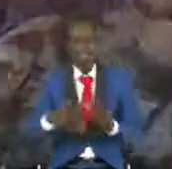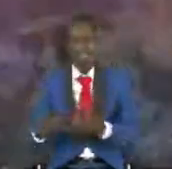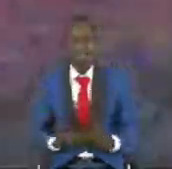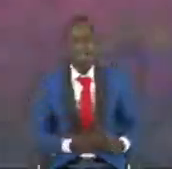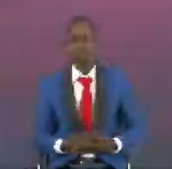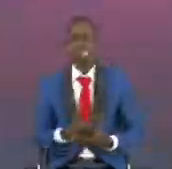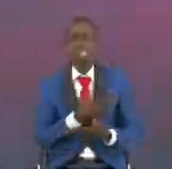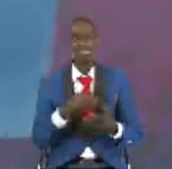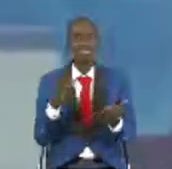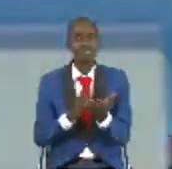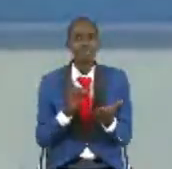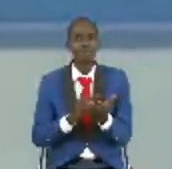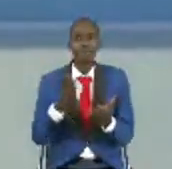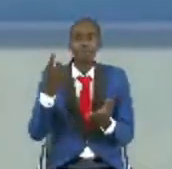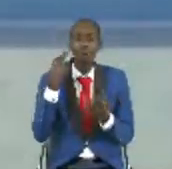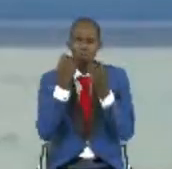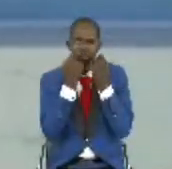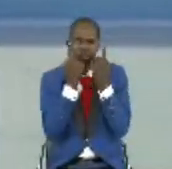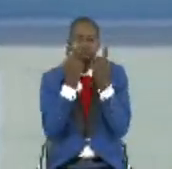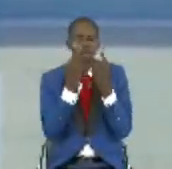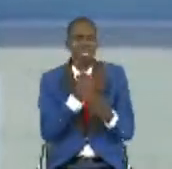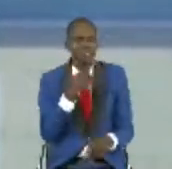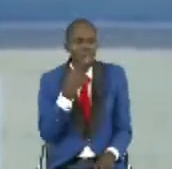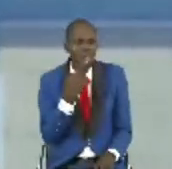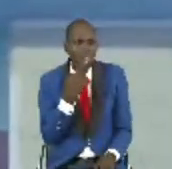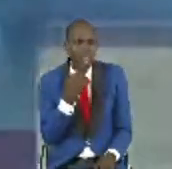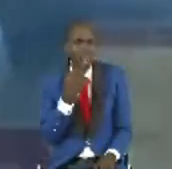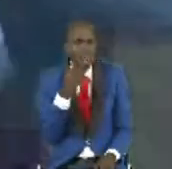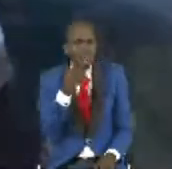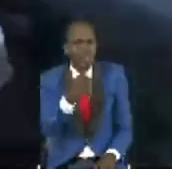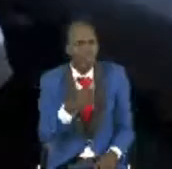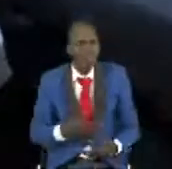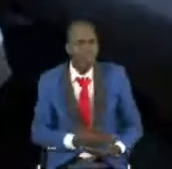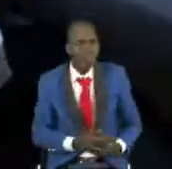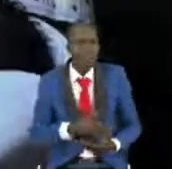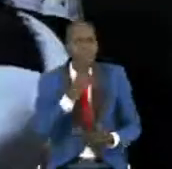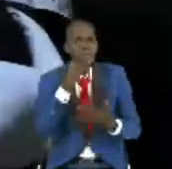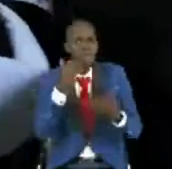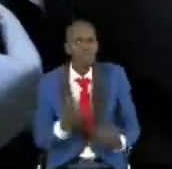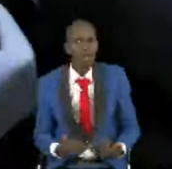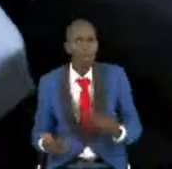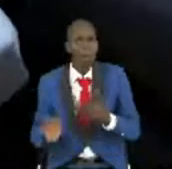Et docteur, ils étaient surpris. Ils ont dit, l'enfant vit maintenant.